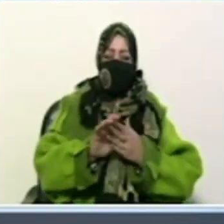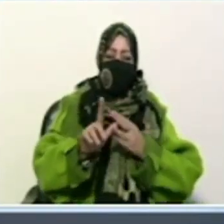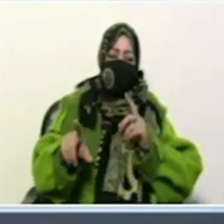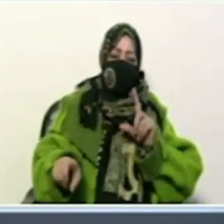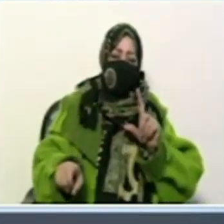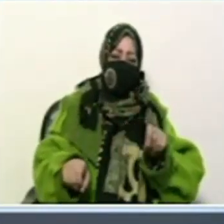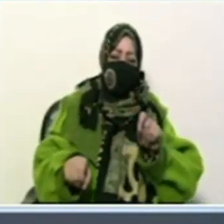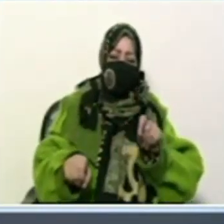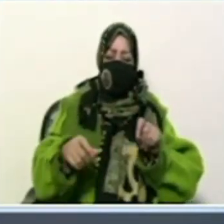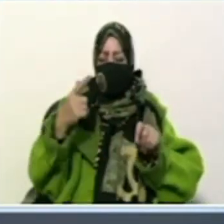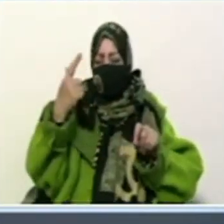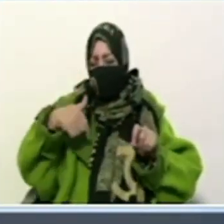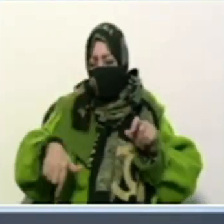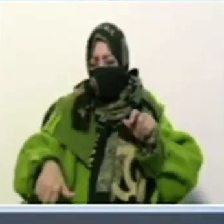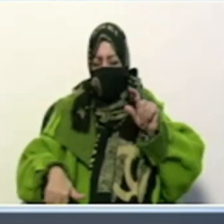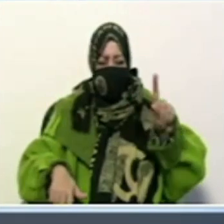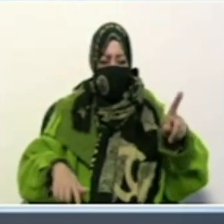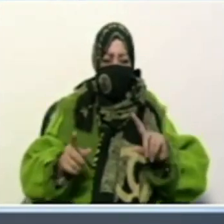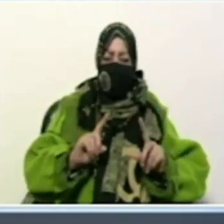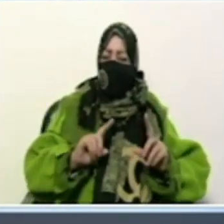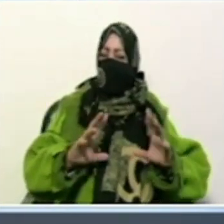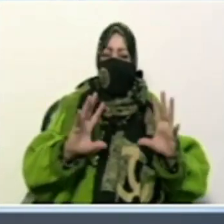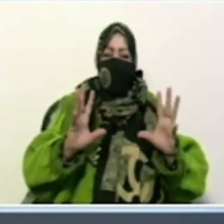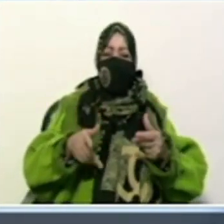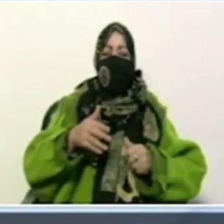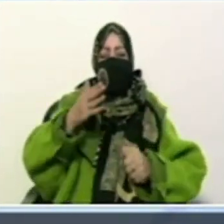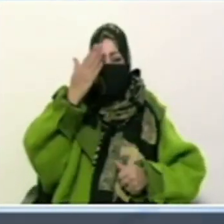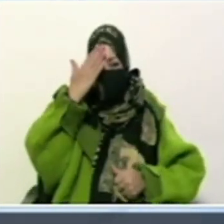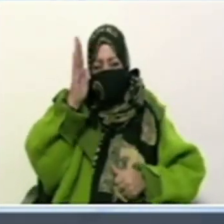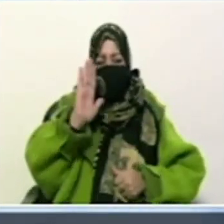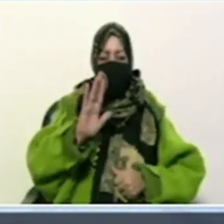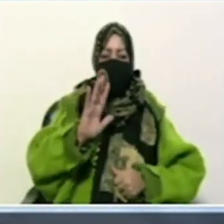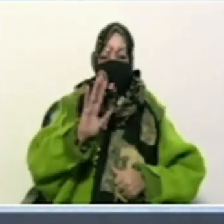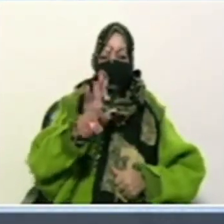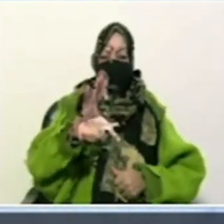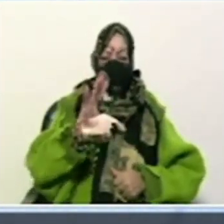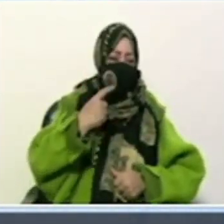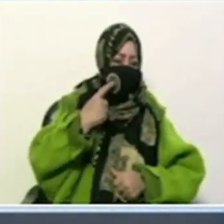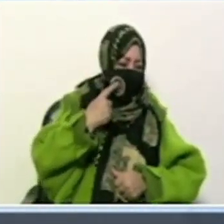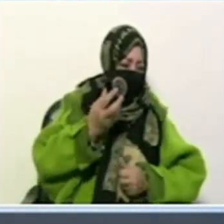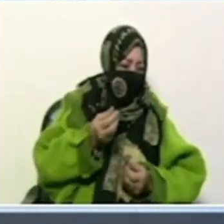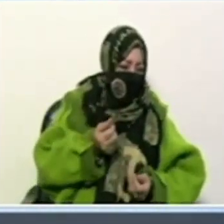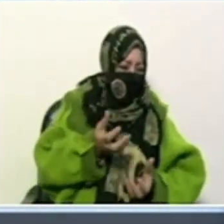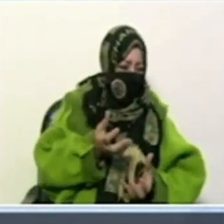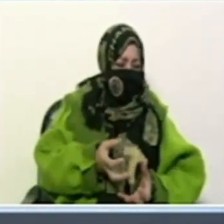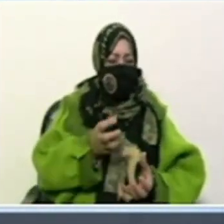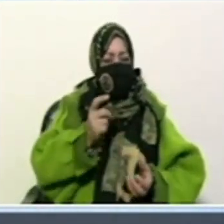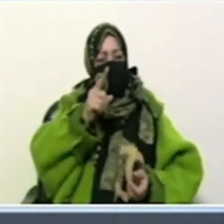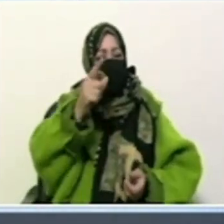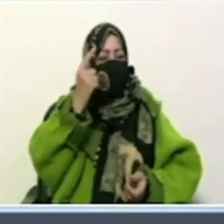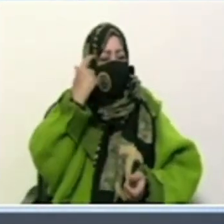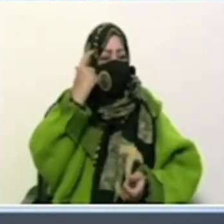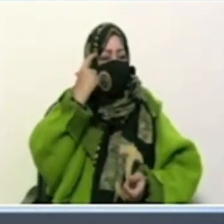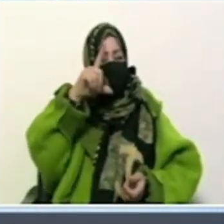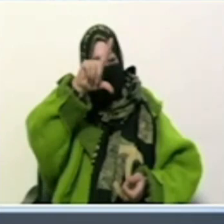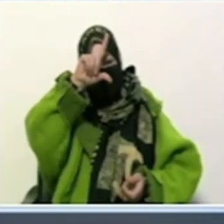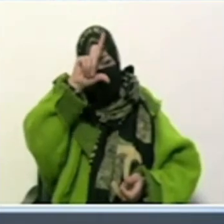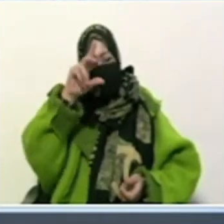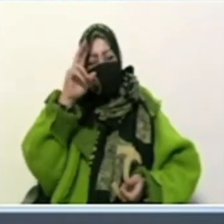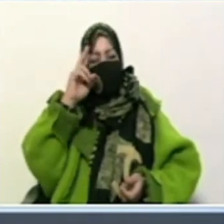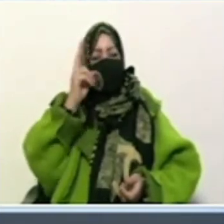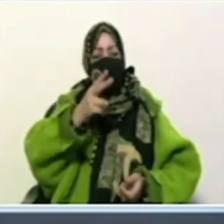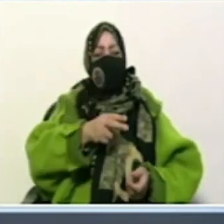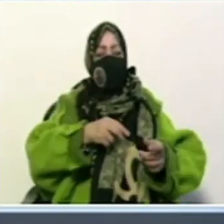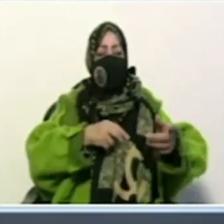الحال، ويعني ما تطيب به نفسه من الصدقة والإهداء، أيضا مما أن